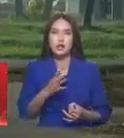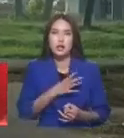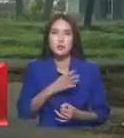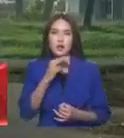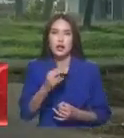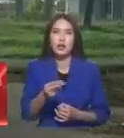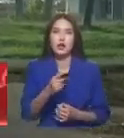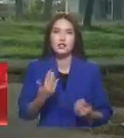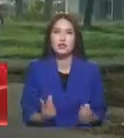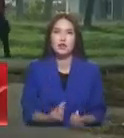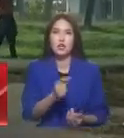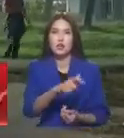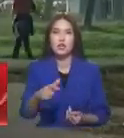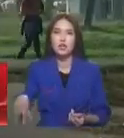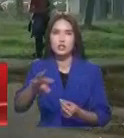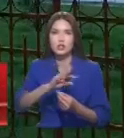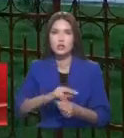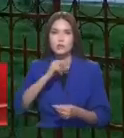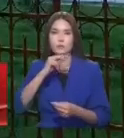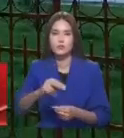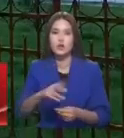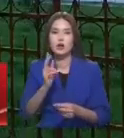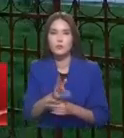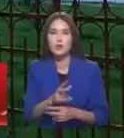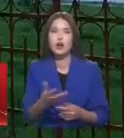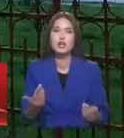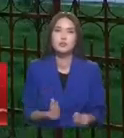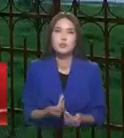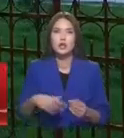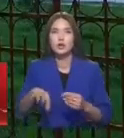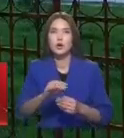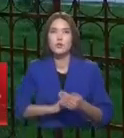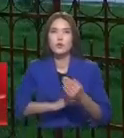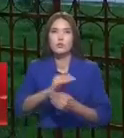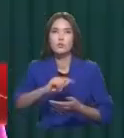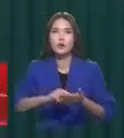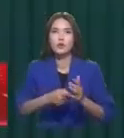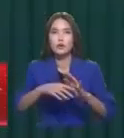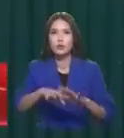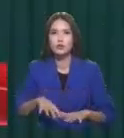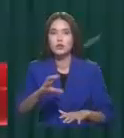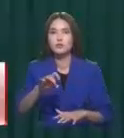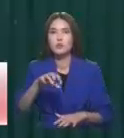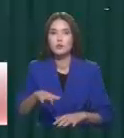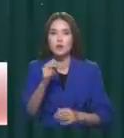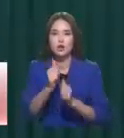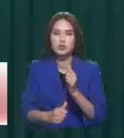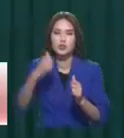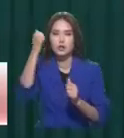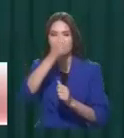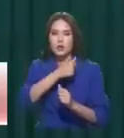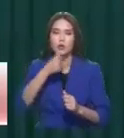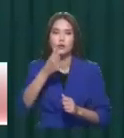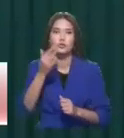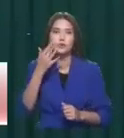Своей жизнью на селе заградовцы довольны, ведь условия для комфортного проживания в их населенном пункте созданы. Каждый год у нас обновляют